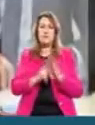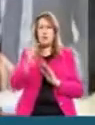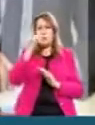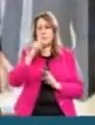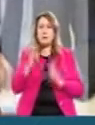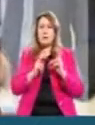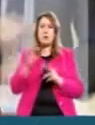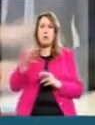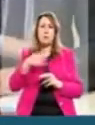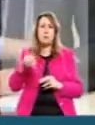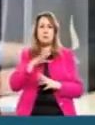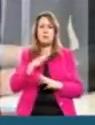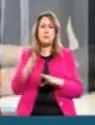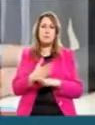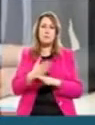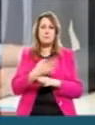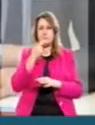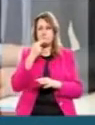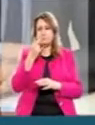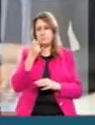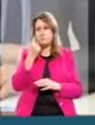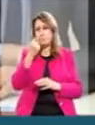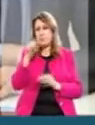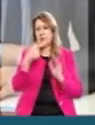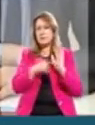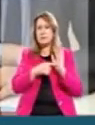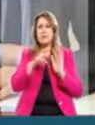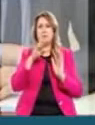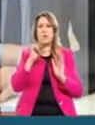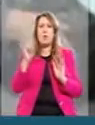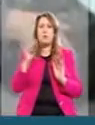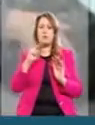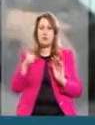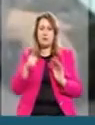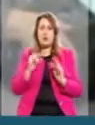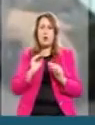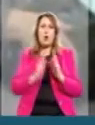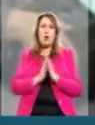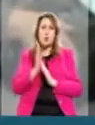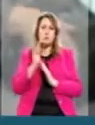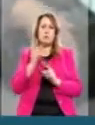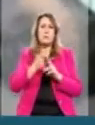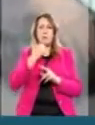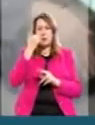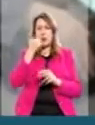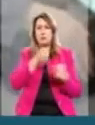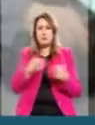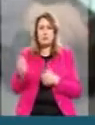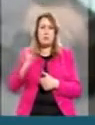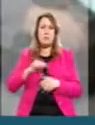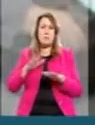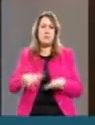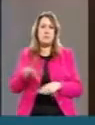года предприятиями области было произведено продукции на 1,7 триллиона тенге. Рост обеспечен благодаря успешной работе